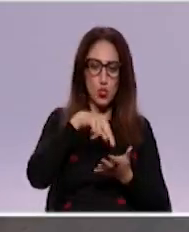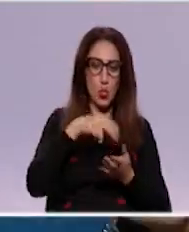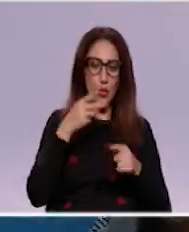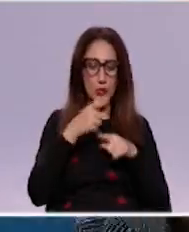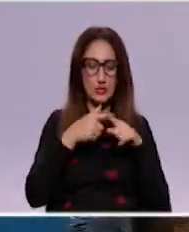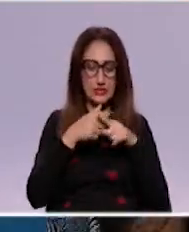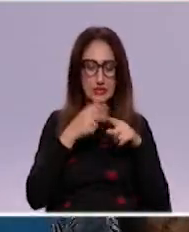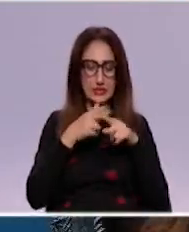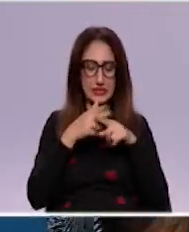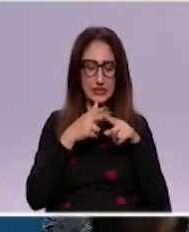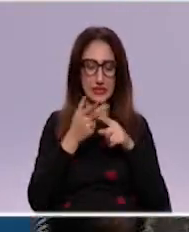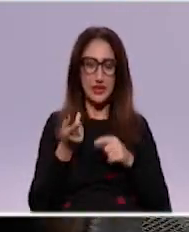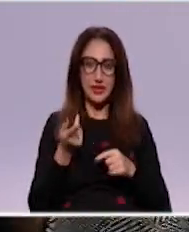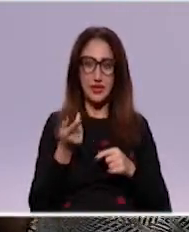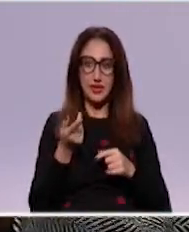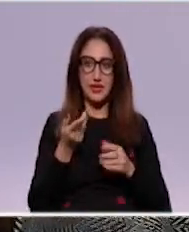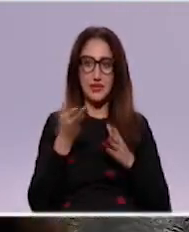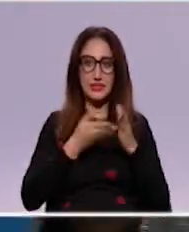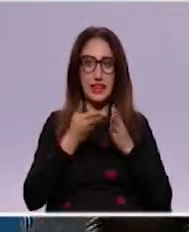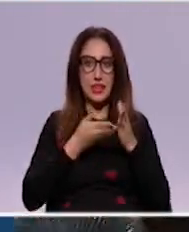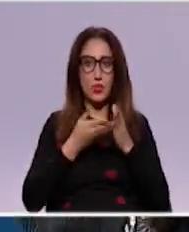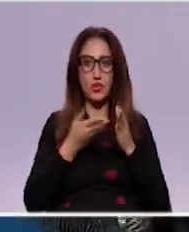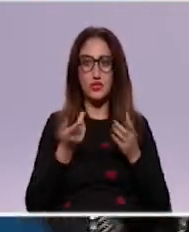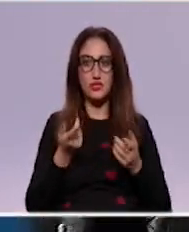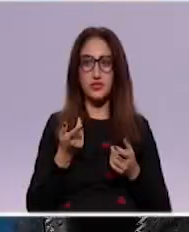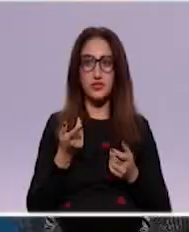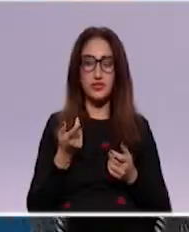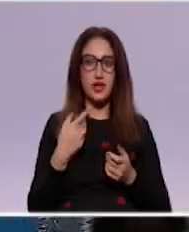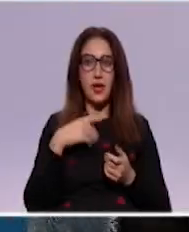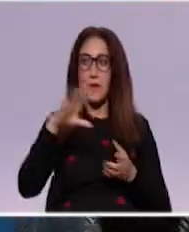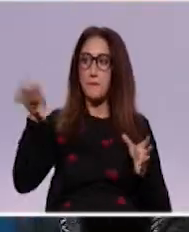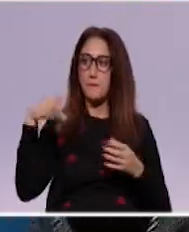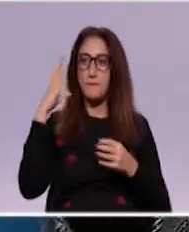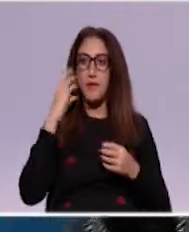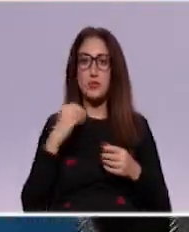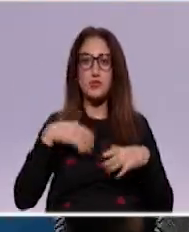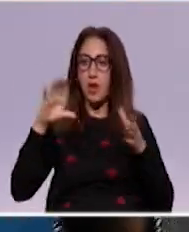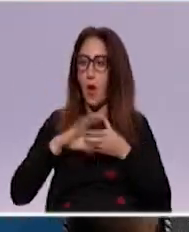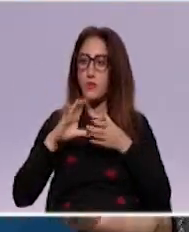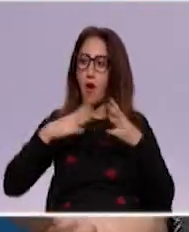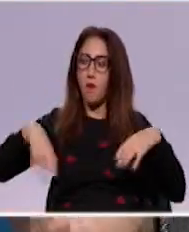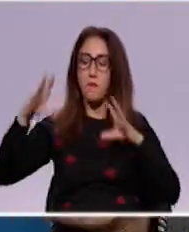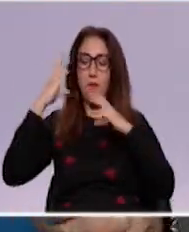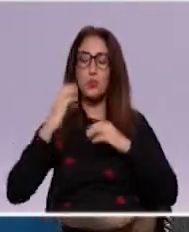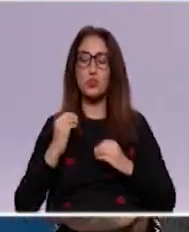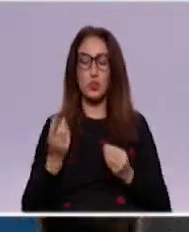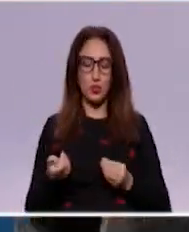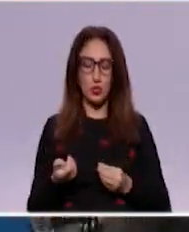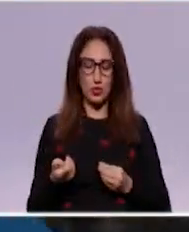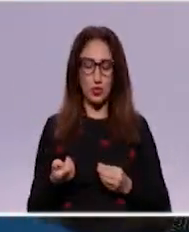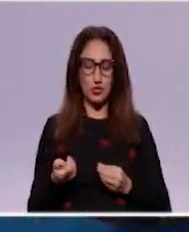انا، ساندوتش يقضي بس طبعا المباهج الحياه كلها مع الشله مش معنى. لغايه